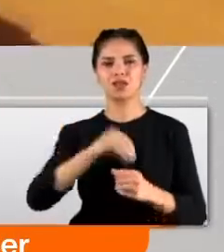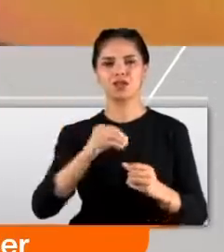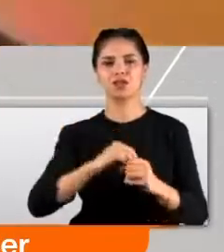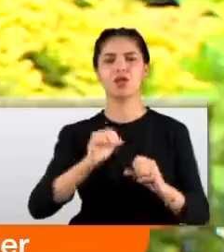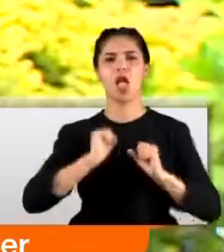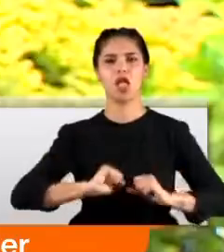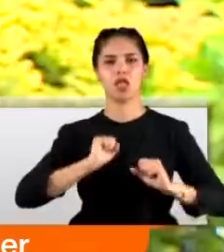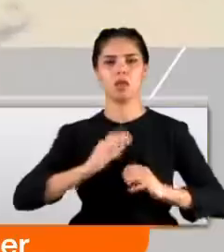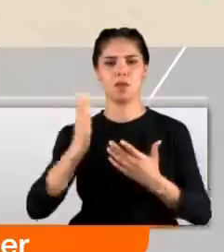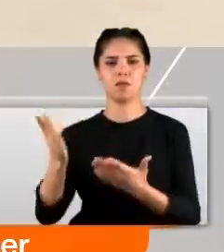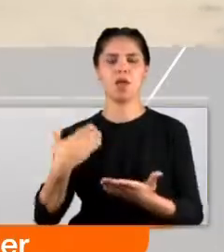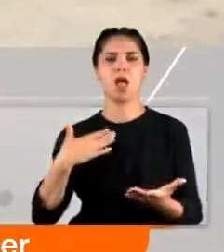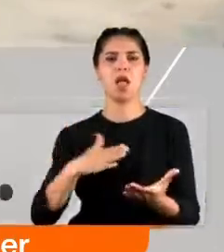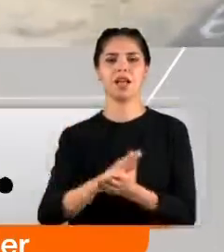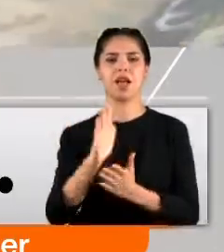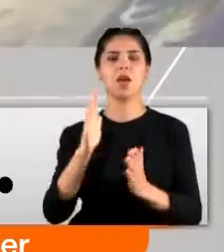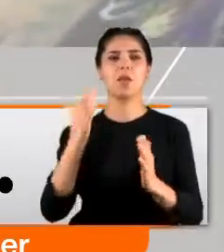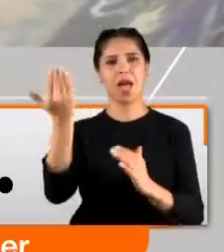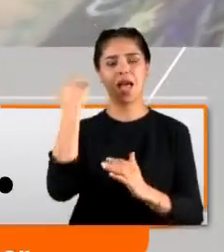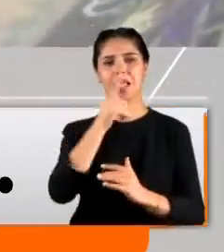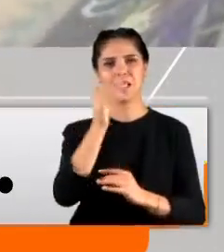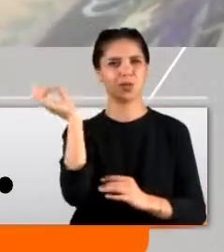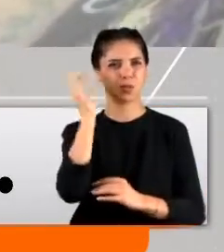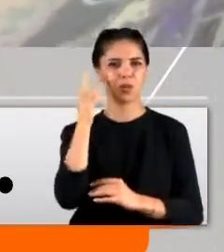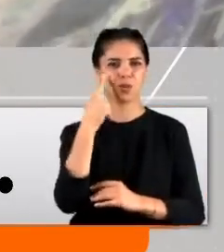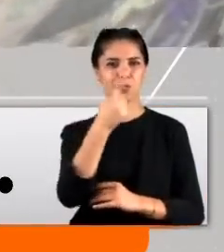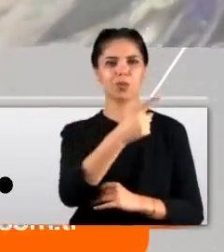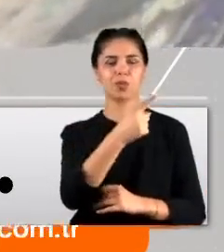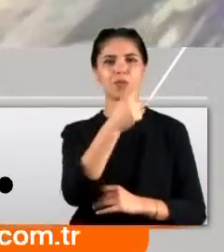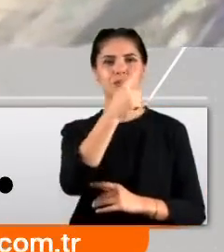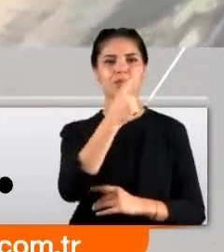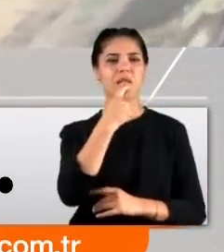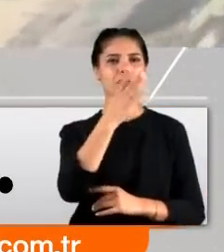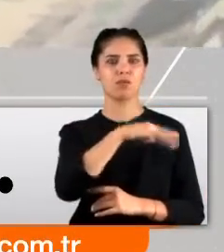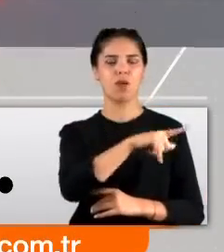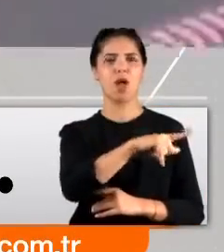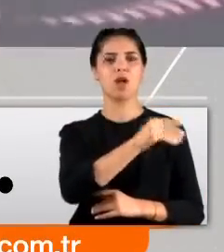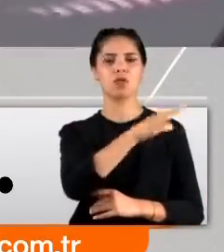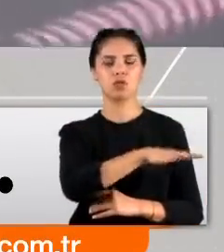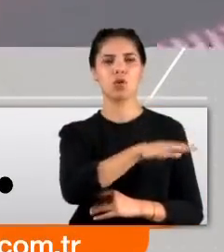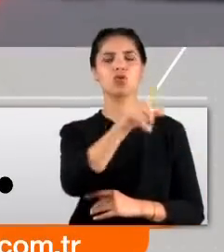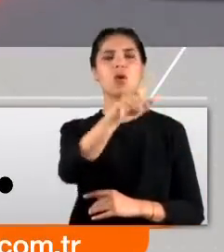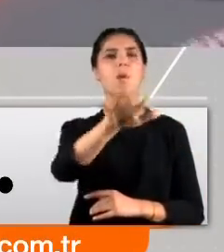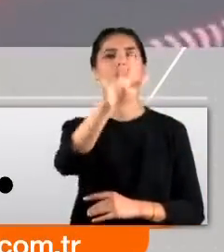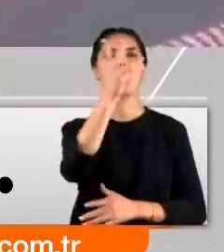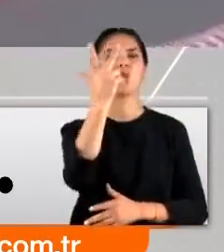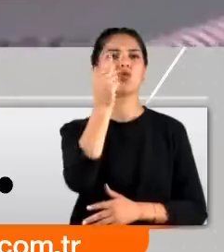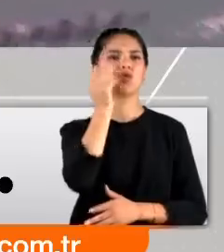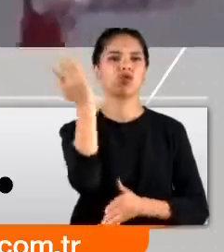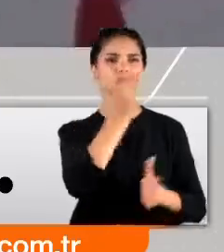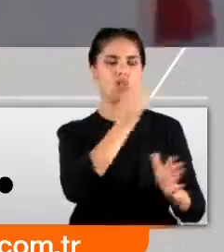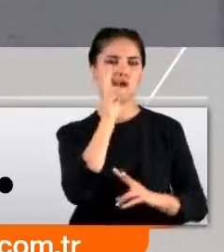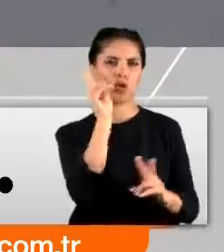antrenman yapıyordu. Kayarken arkada bir ses duyduk, baktığımızda küçük bir arkadaşımızı 3 kişinin hırpaladığını gördük, yere